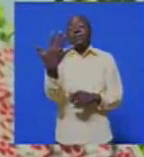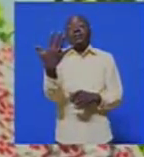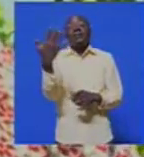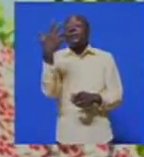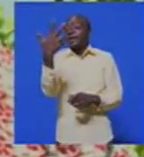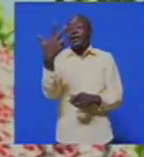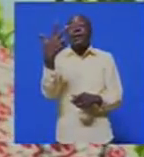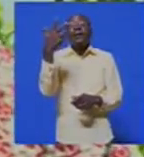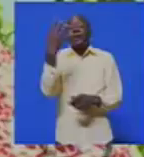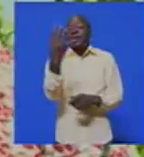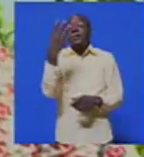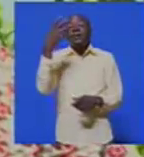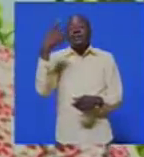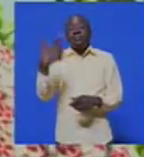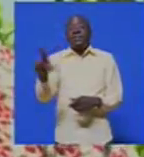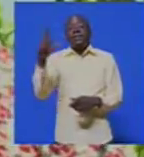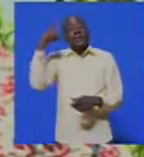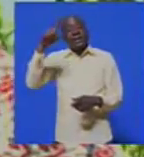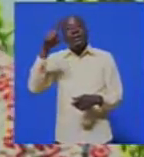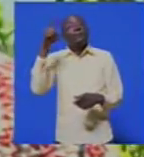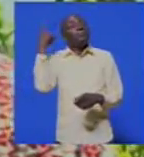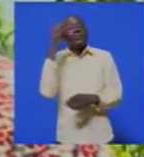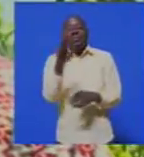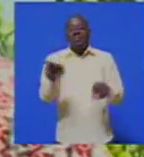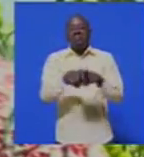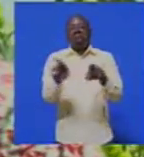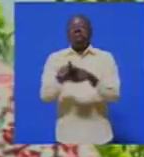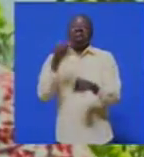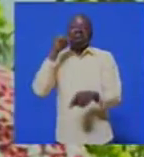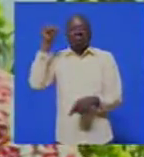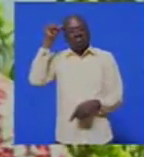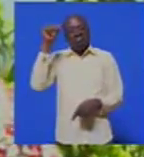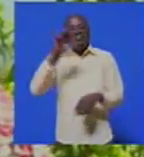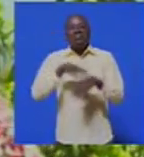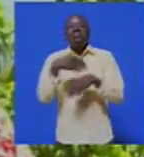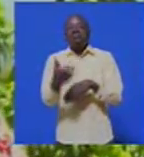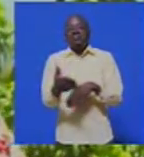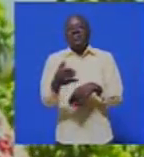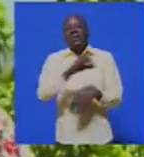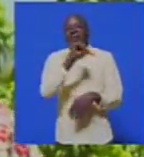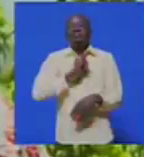d'eau sur chaque mangée et le lendemain encore la même chose. Alors, donc je pense que